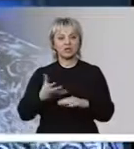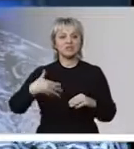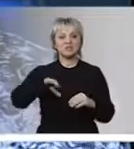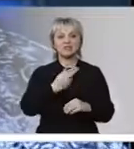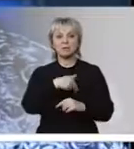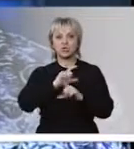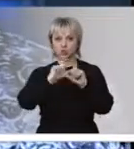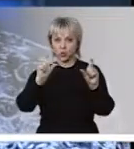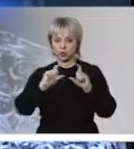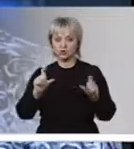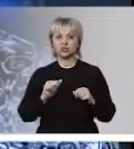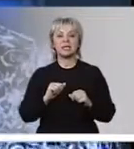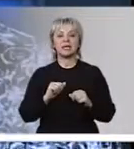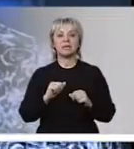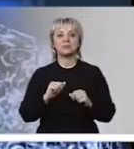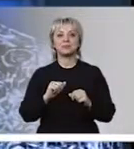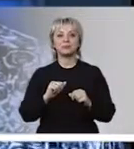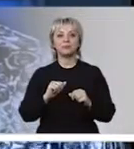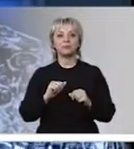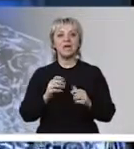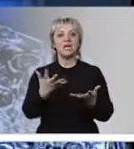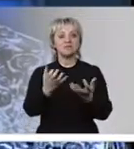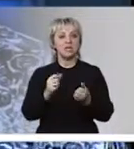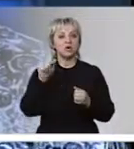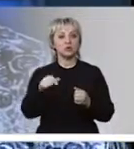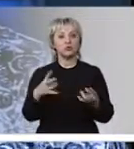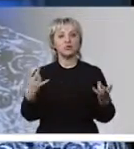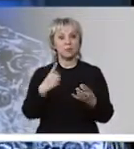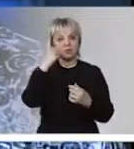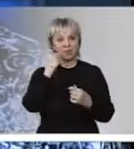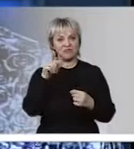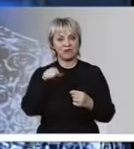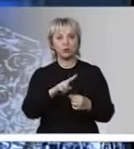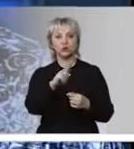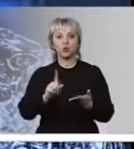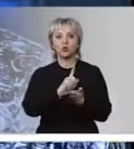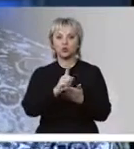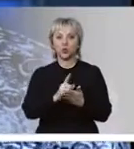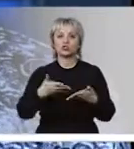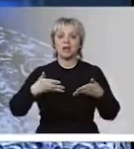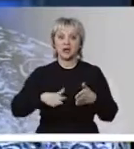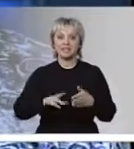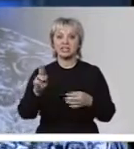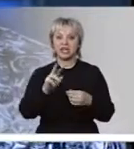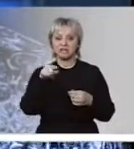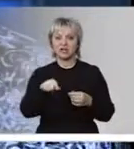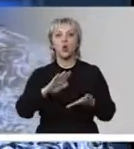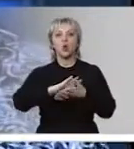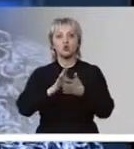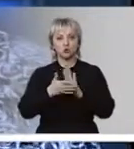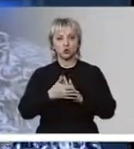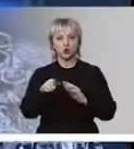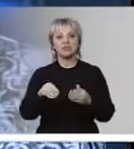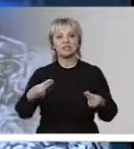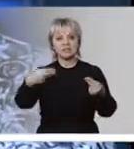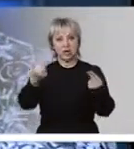во все медицинские учреждения, взяли ту необходимую информацию, кто должен уже родить в январе, ну, в условиях,